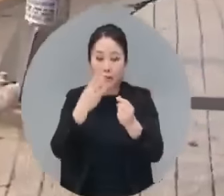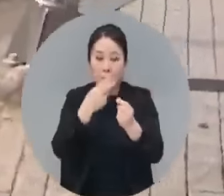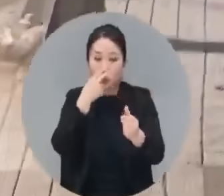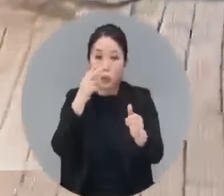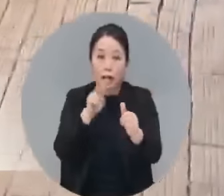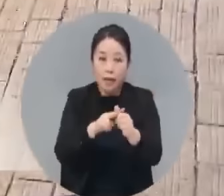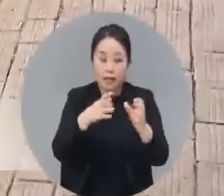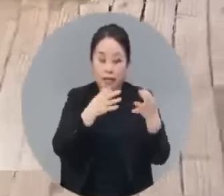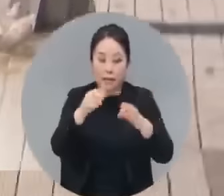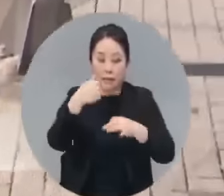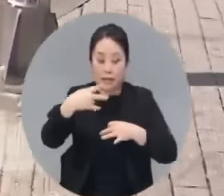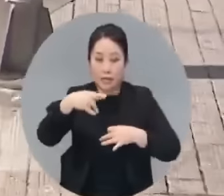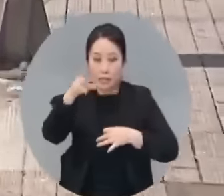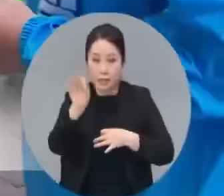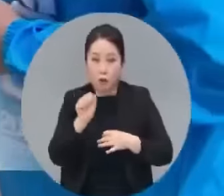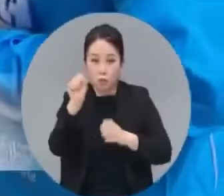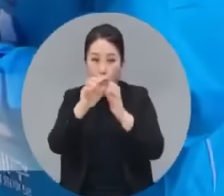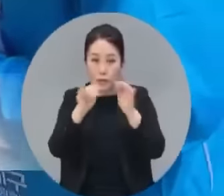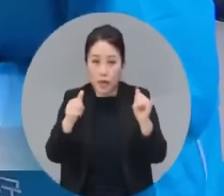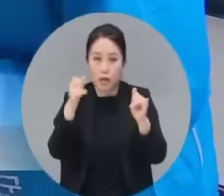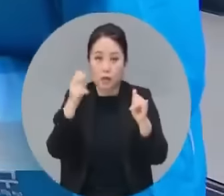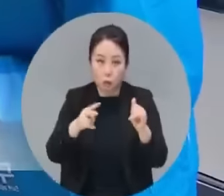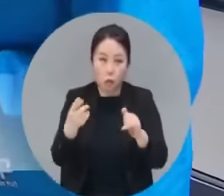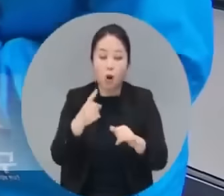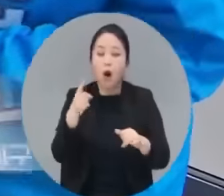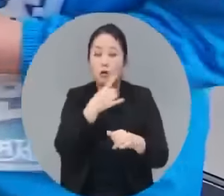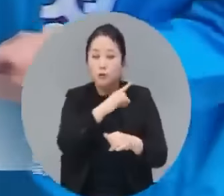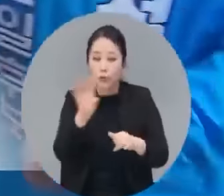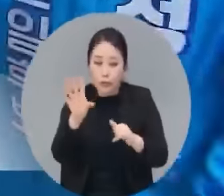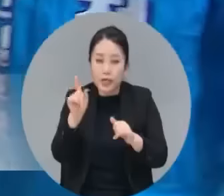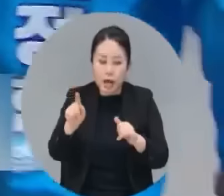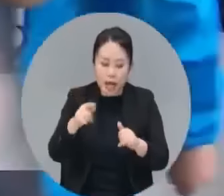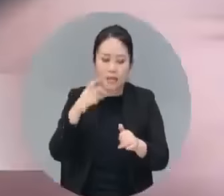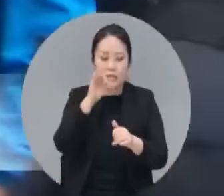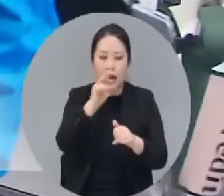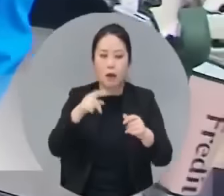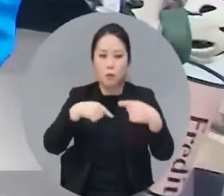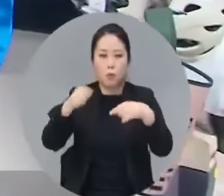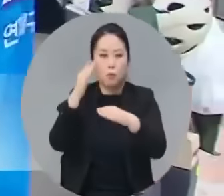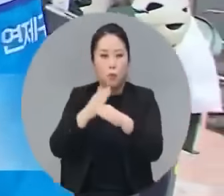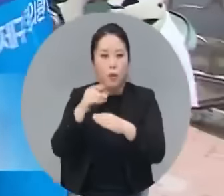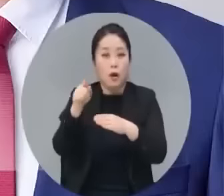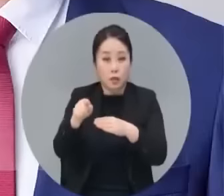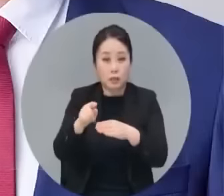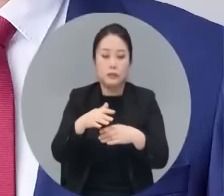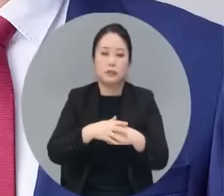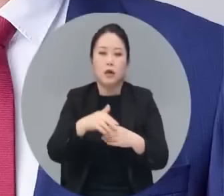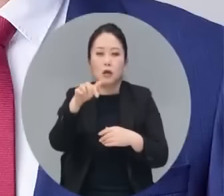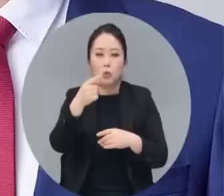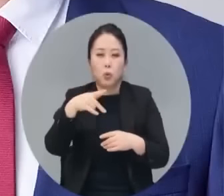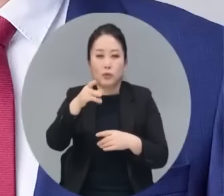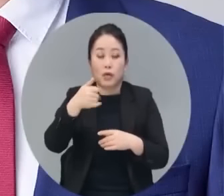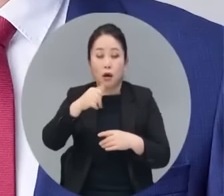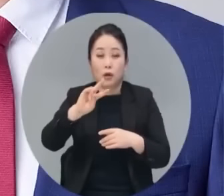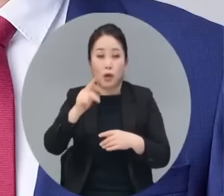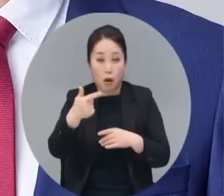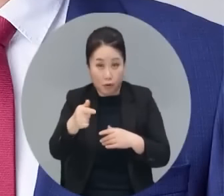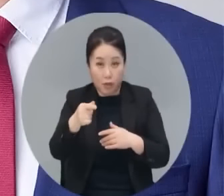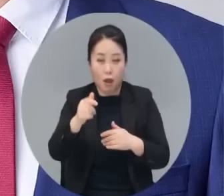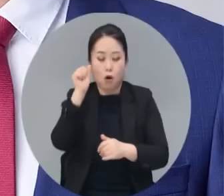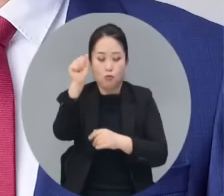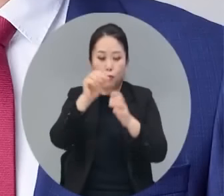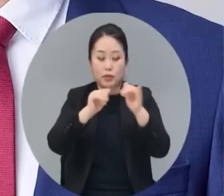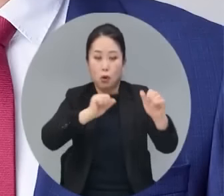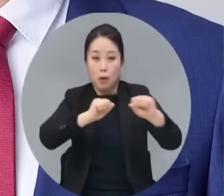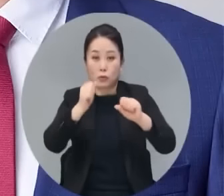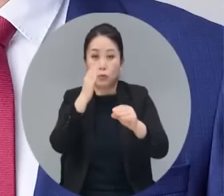국민의 힘 김희정 후보와 부산 유일 약권 단일 후보인 진보당 노정현 후보가 뛰고 있는 연재구 가상 득표 조사결과